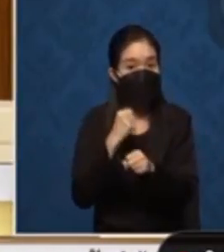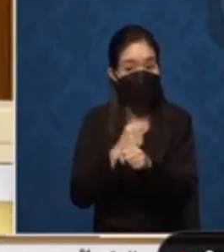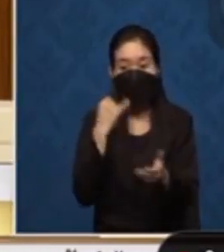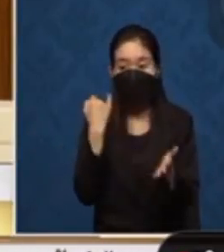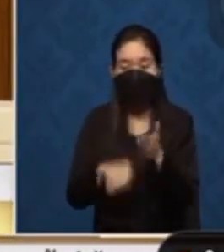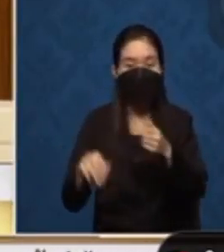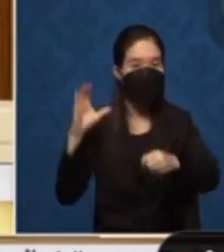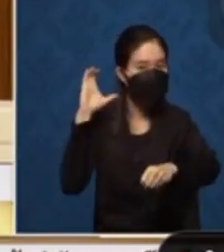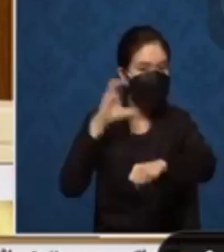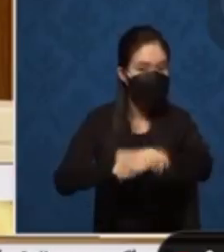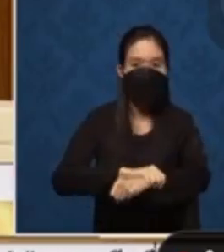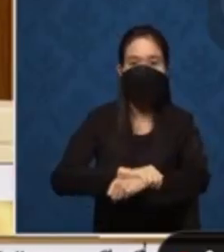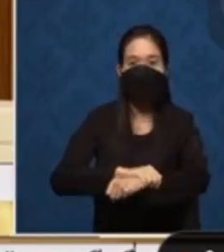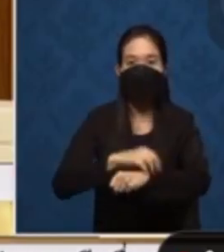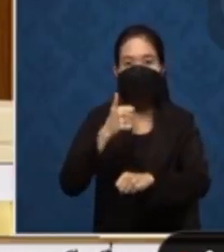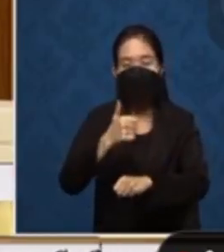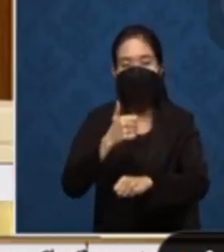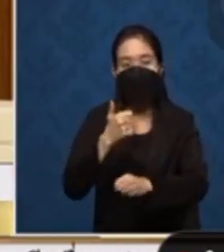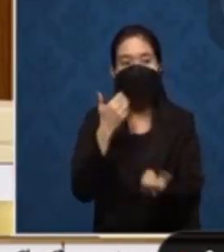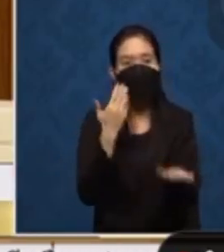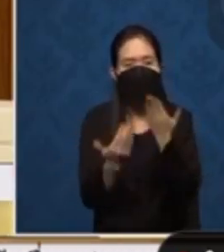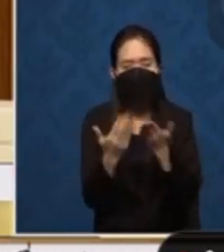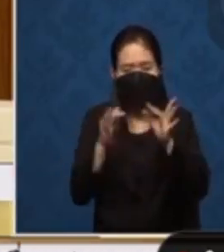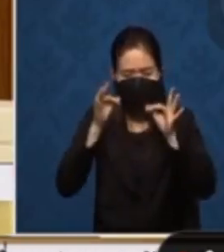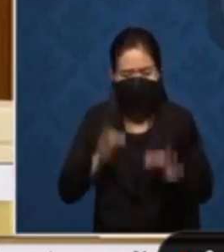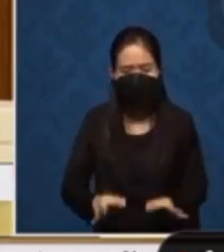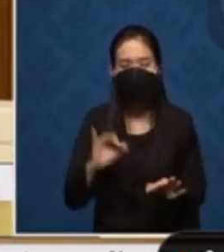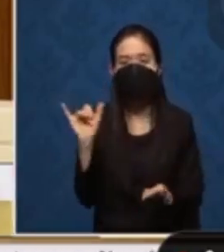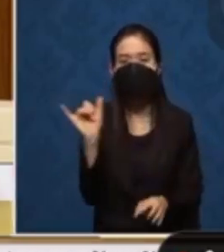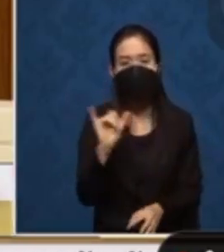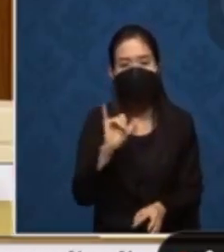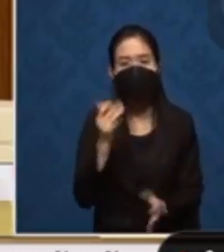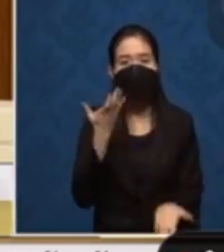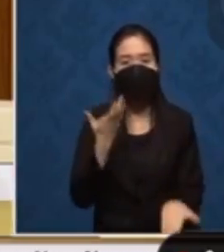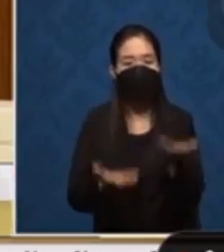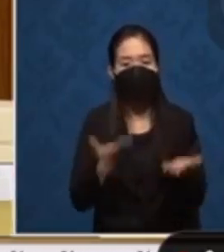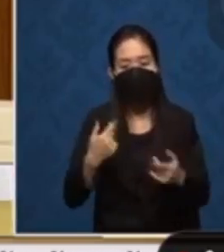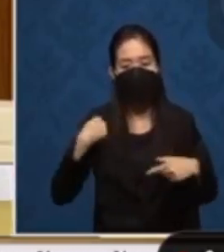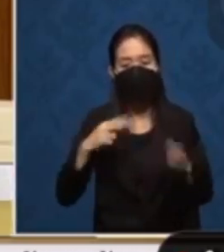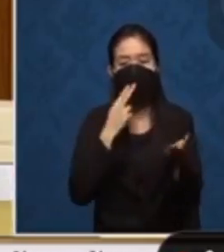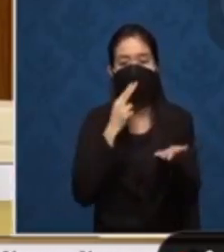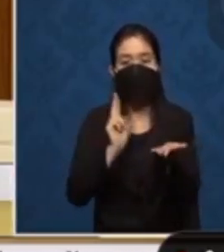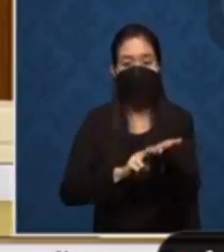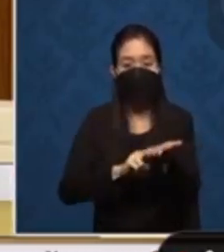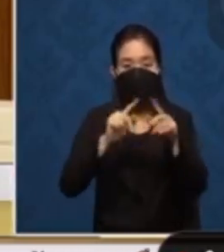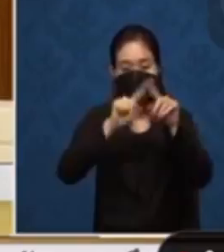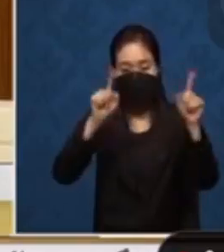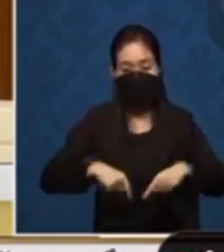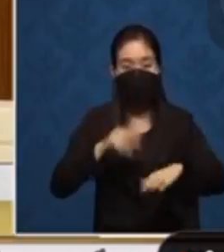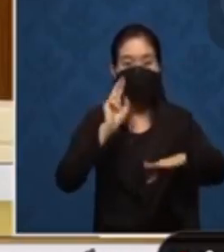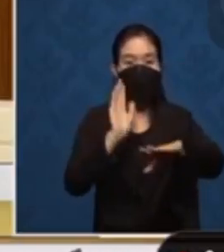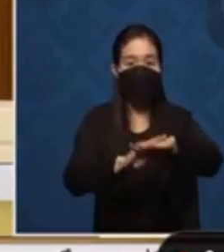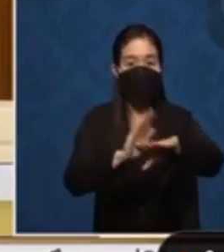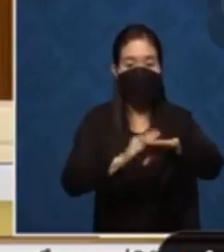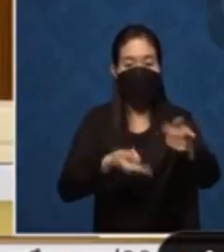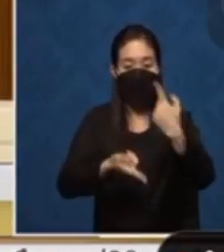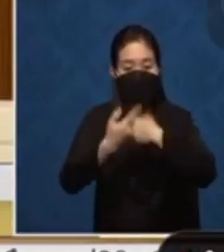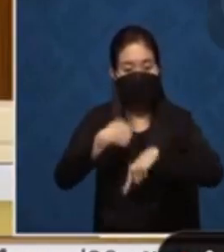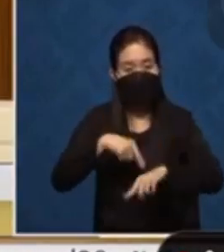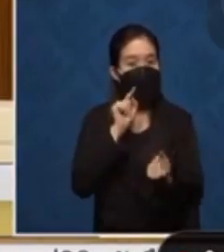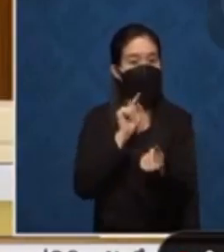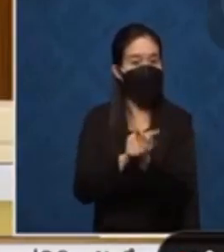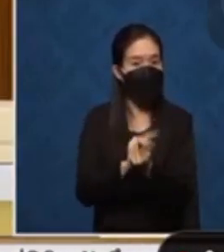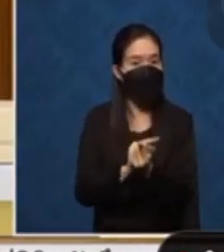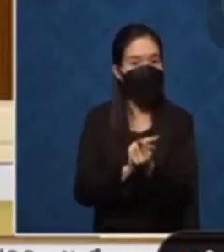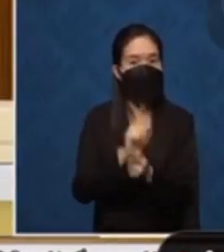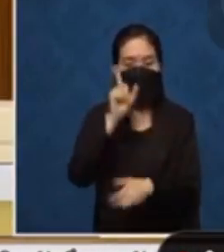คลที่แ้จะยงไมถูกดำเิคดีอายาหอถกหมายเรียกตามปกติก็สามารถเอาตัวบุคคลดงกลาวไปควบคุม